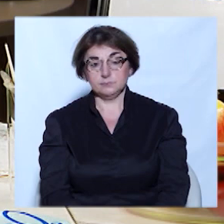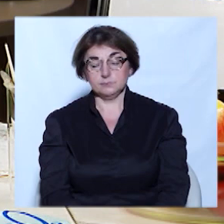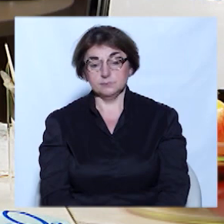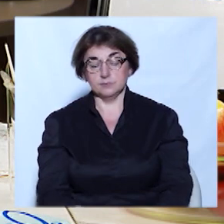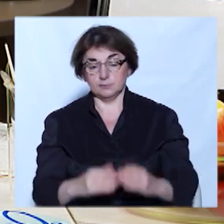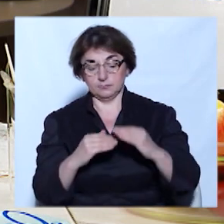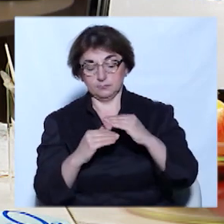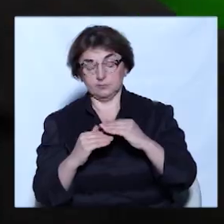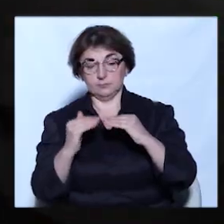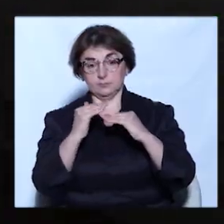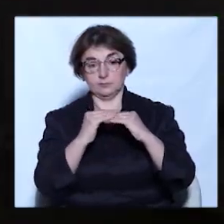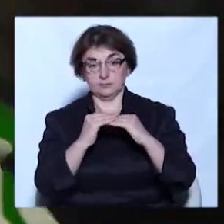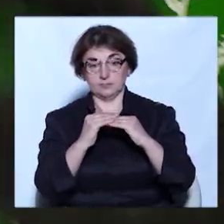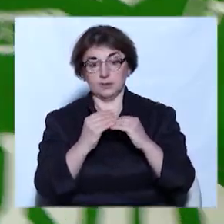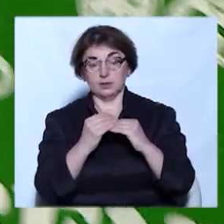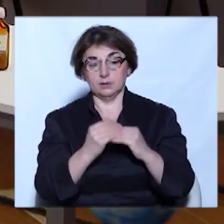ფენებად.